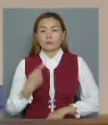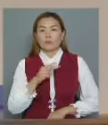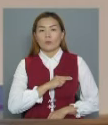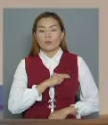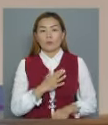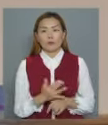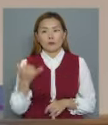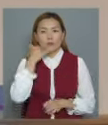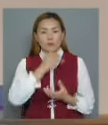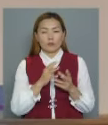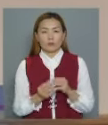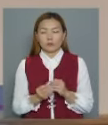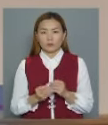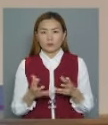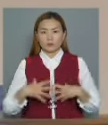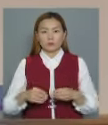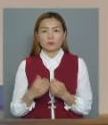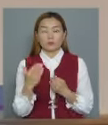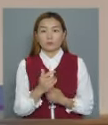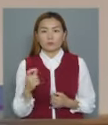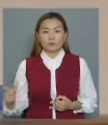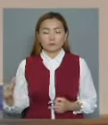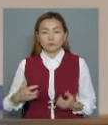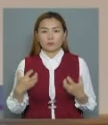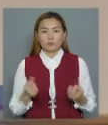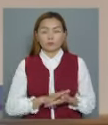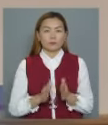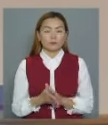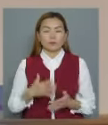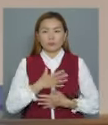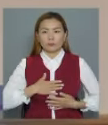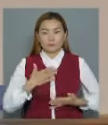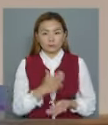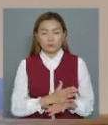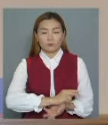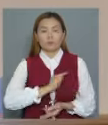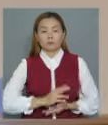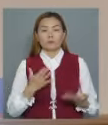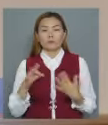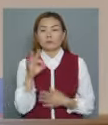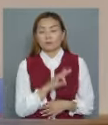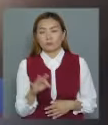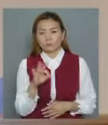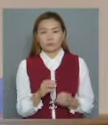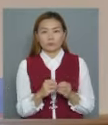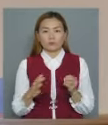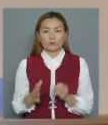түскен хабарламалар негізінде отбасы мүшелері арасында денсаулық жағдайына алаңдаушылық, еңбек қатынастары мәселелері бойынша